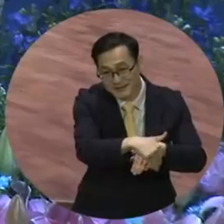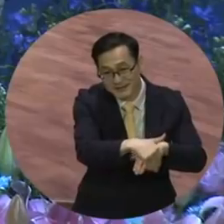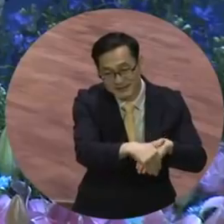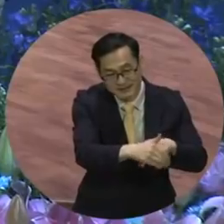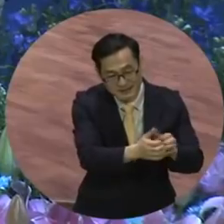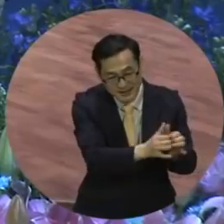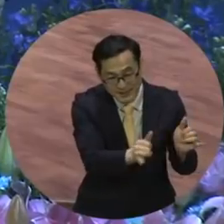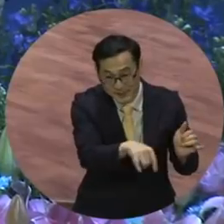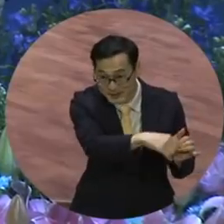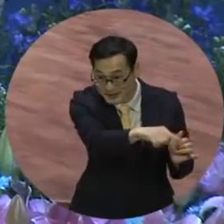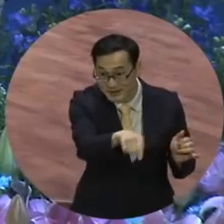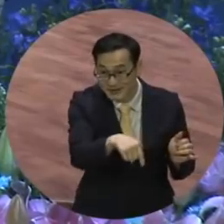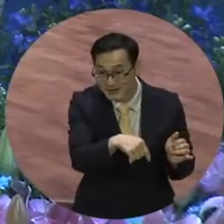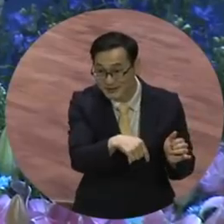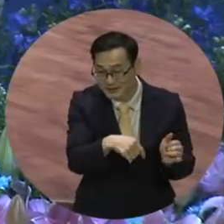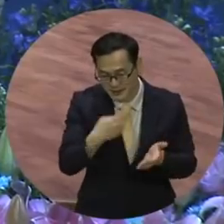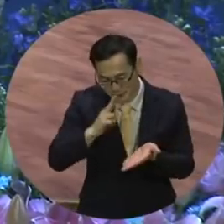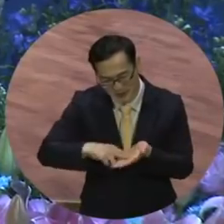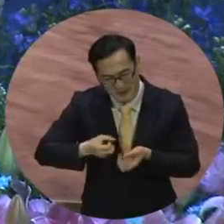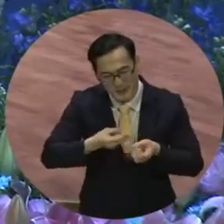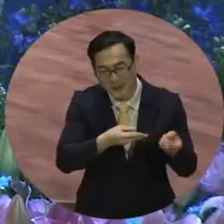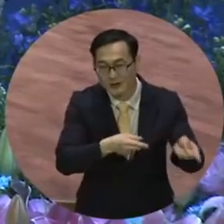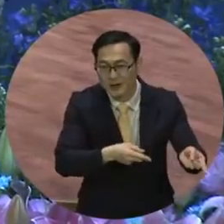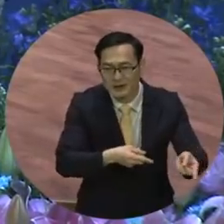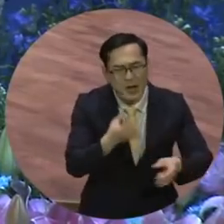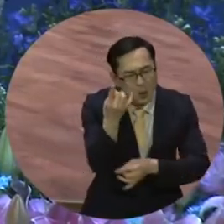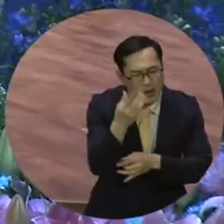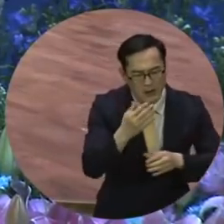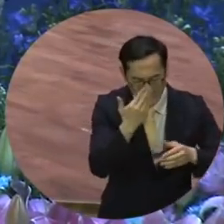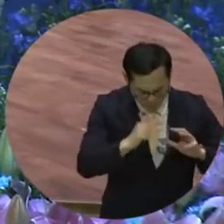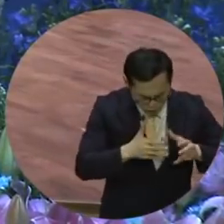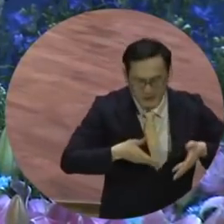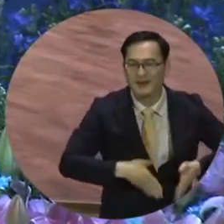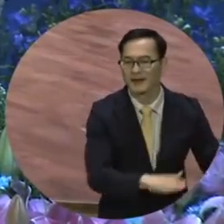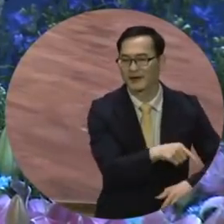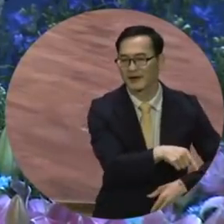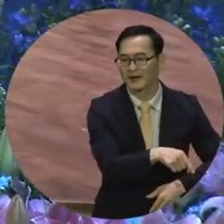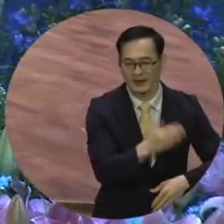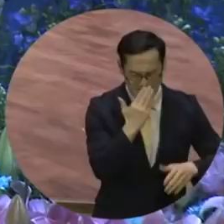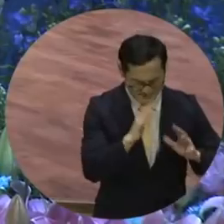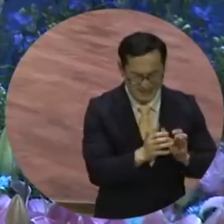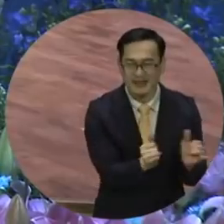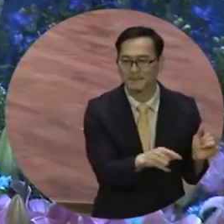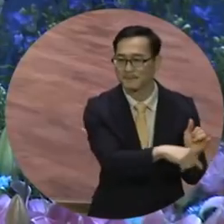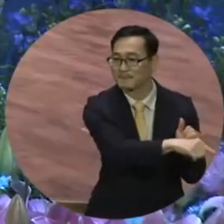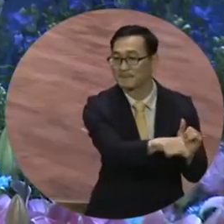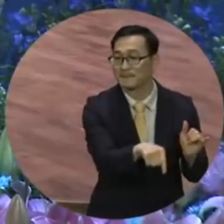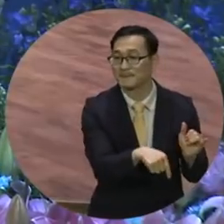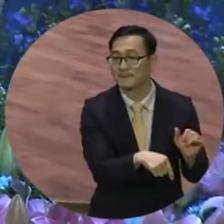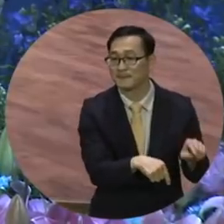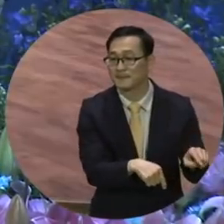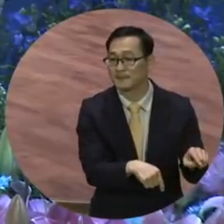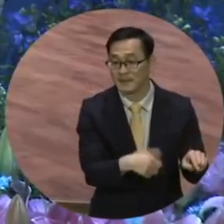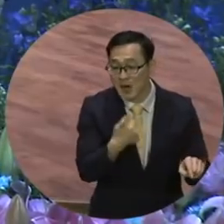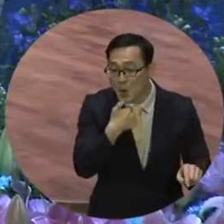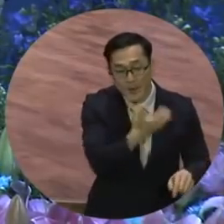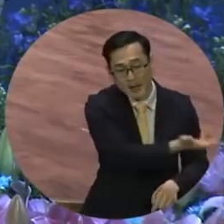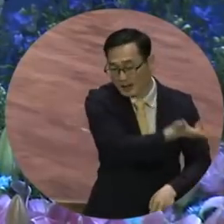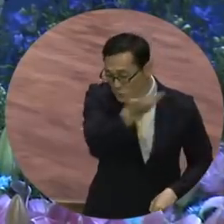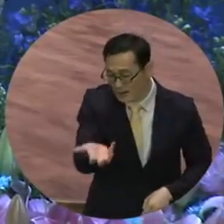사람들인데 이분들 출신이 유대인들이라. 유대인들 다 이스라엘 사람들이에요. 근데 이 사람들이 로마에 와서